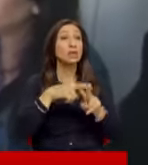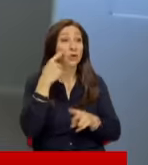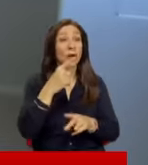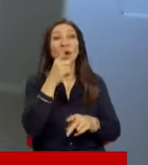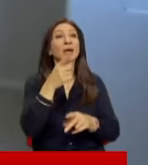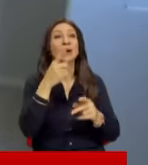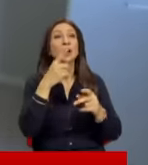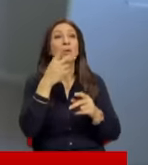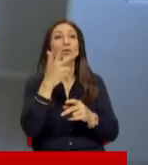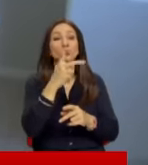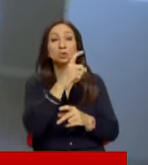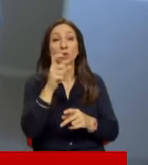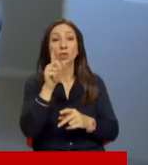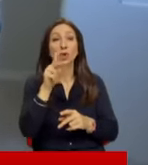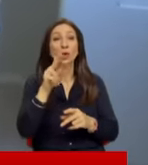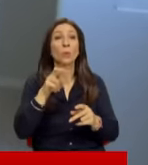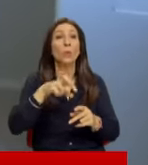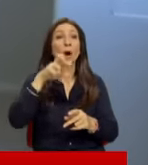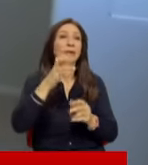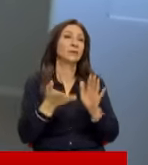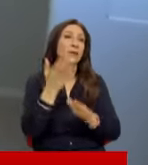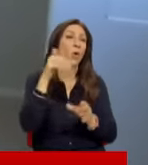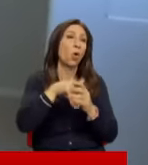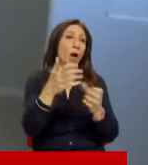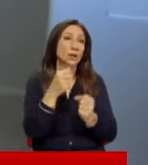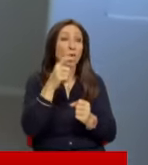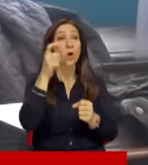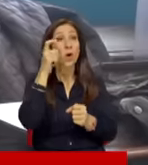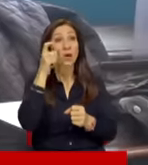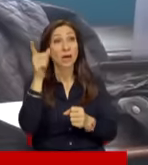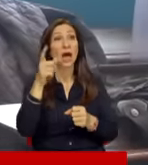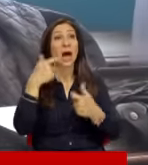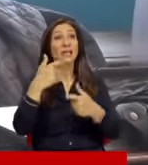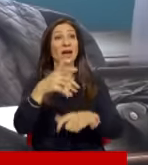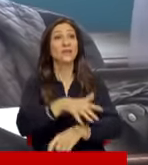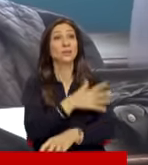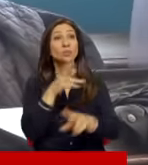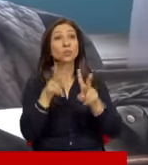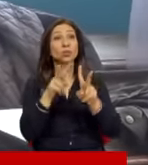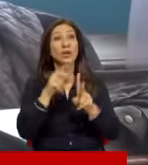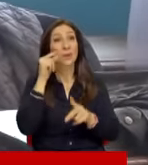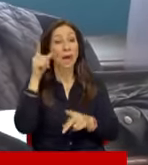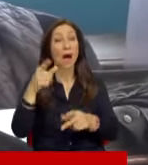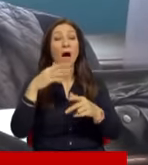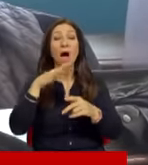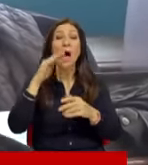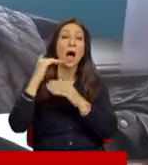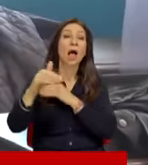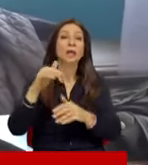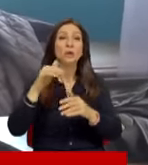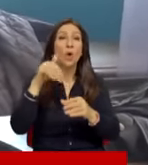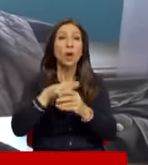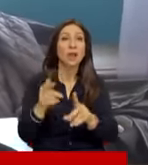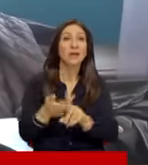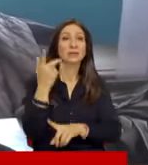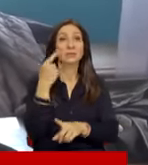Öntürk Savaş'tan 3912 oy daha fazla aldı. Özgür Özel, Hatay valisi Mustafa Masatlı'yı halkın oylarını gasp etmekle